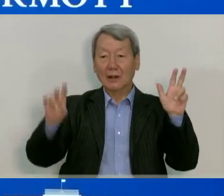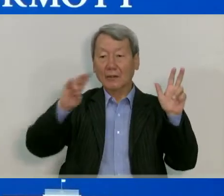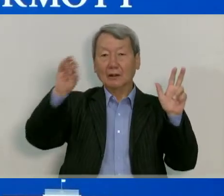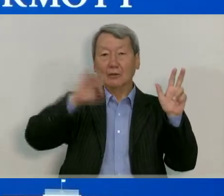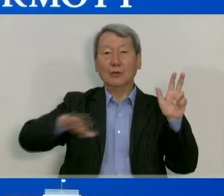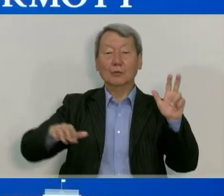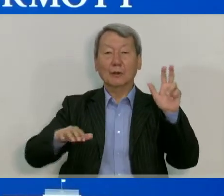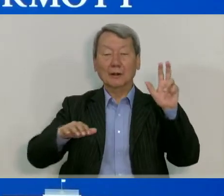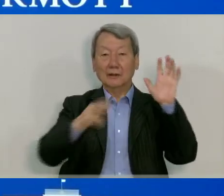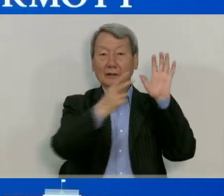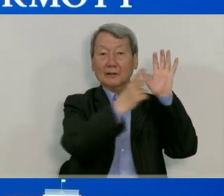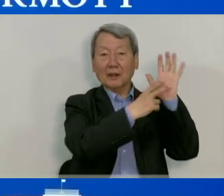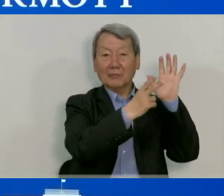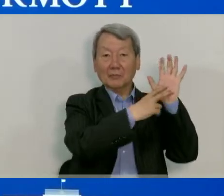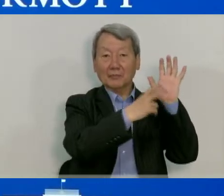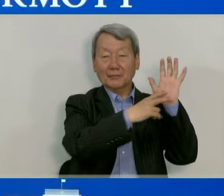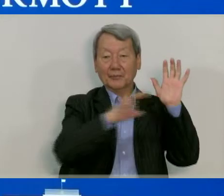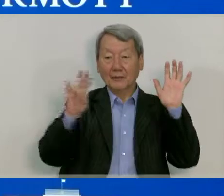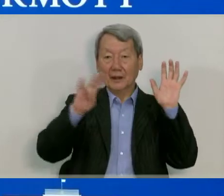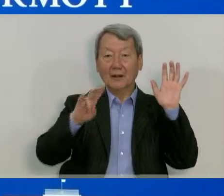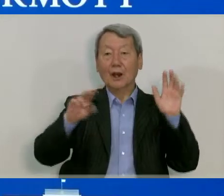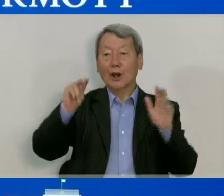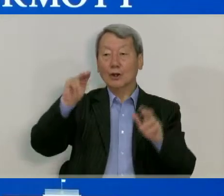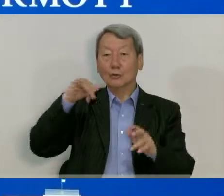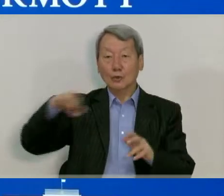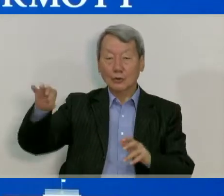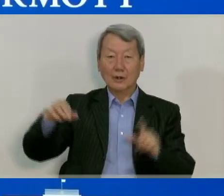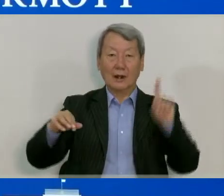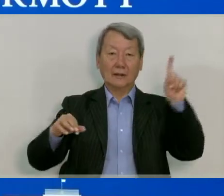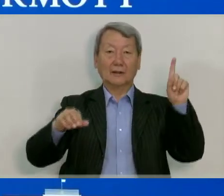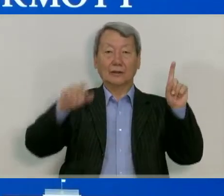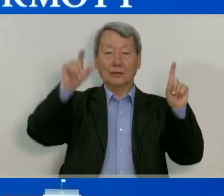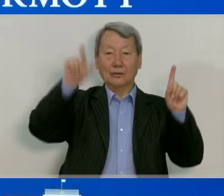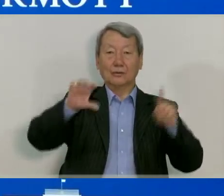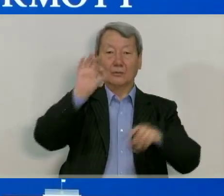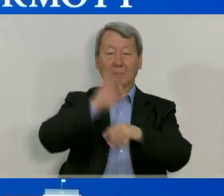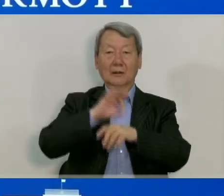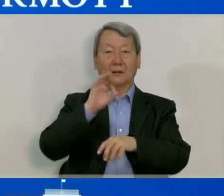Нарынской области 7 случаев, в Чуйской области 1 случай.